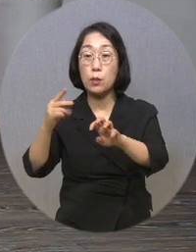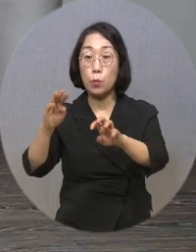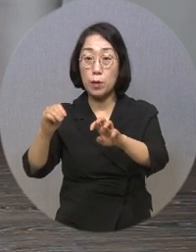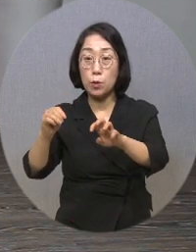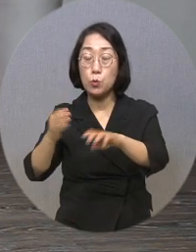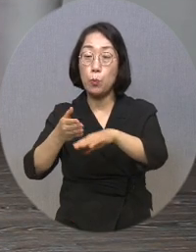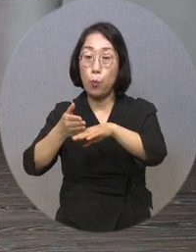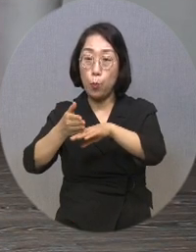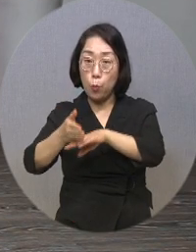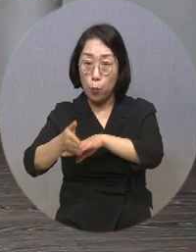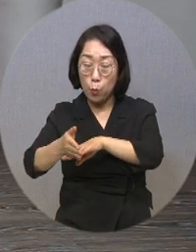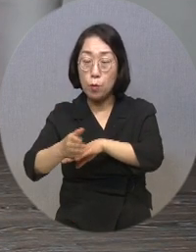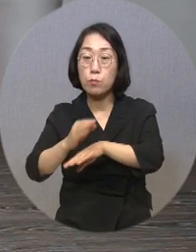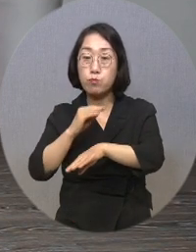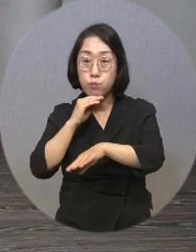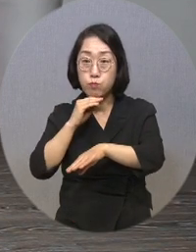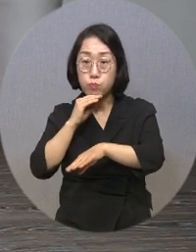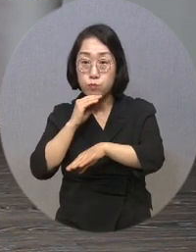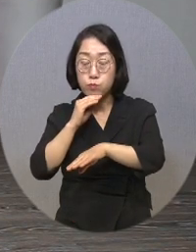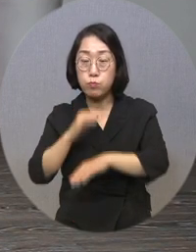속도로 가다가 또